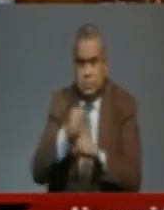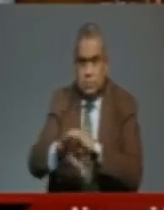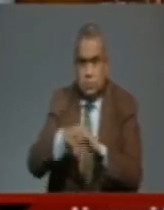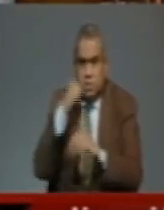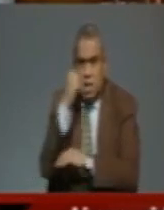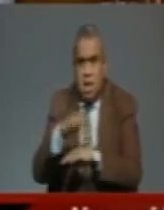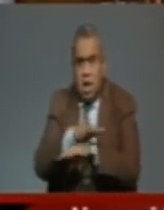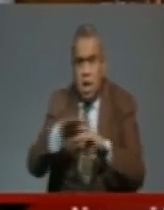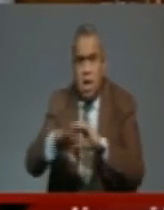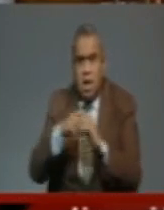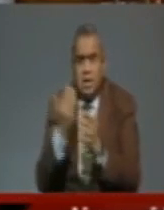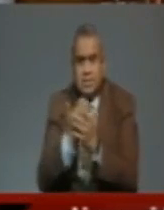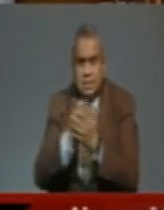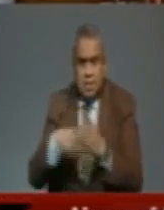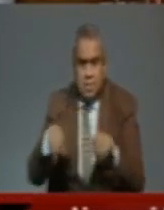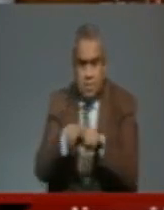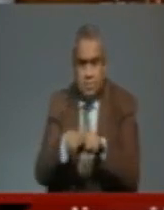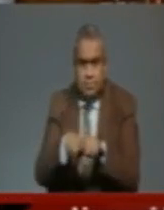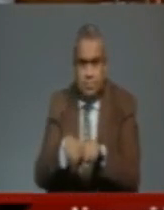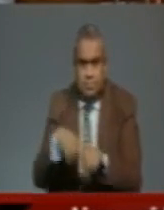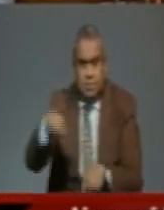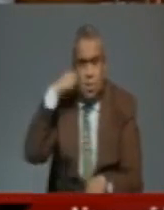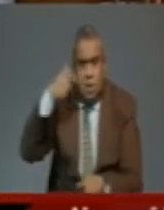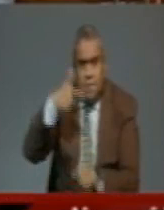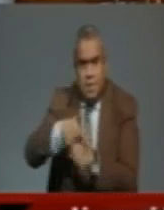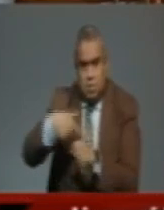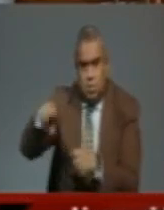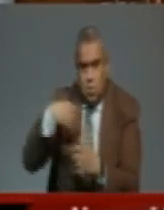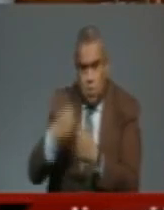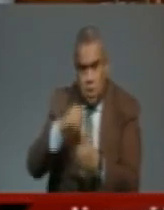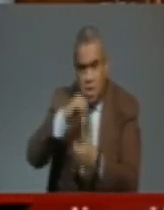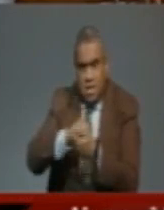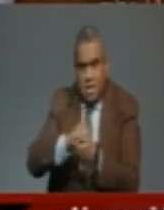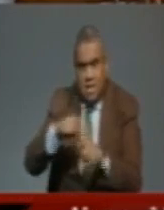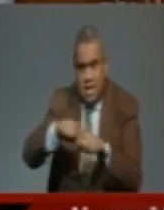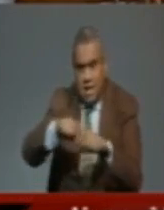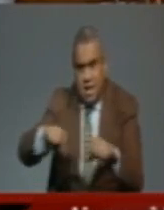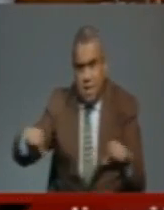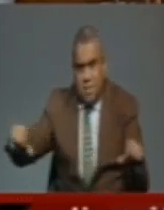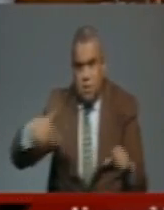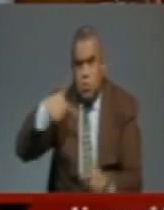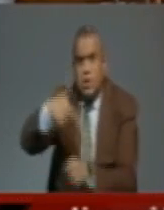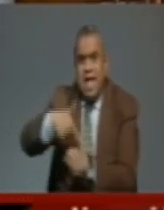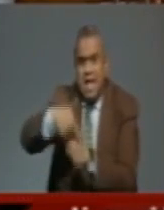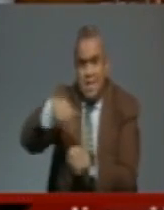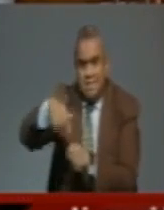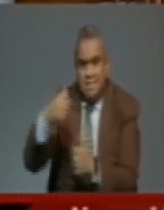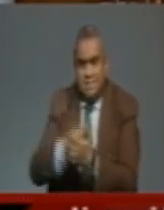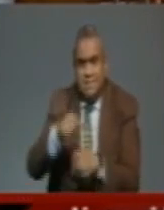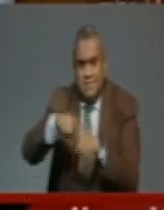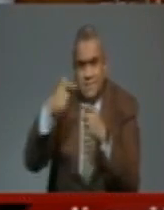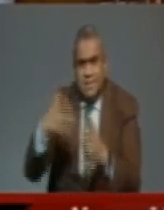فندم نسقت مع زميلي معالي وزير البترول في هنا بس ماسورة لشركة سيجاز بتنزل هنا أو بتاخد مية التبريد